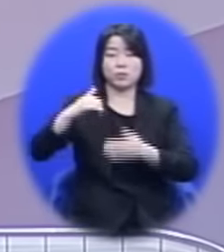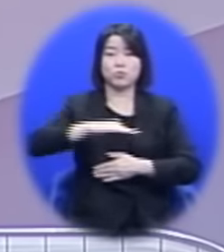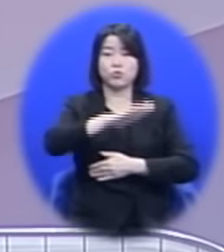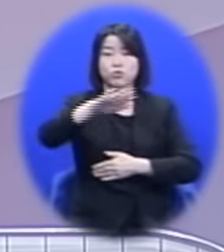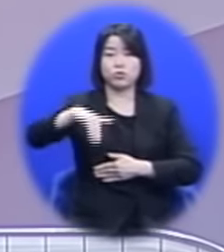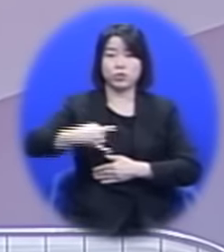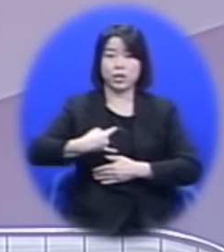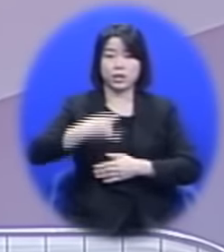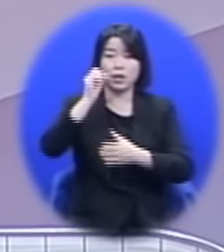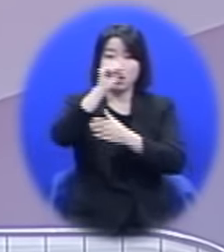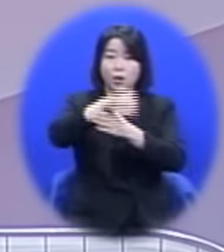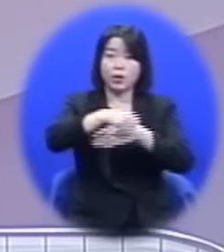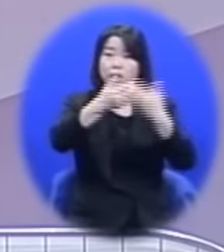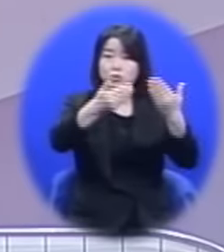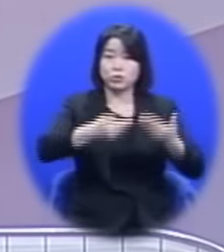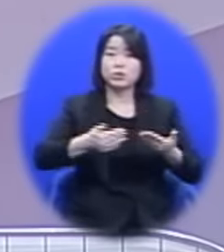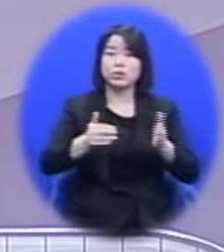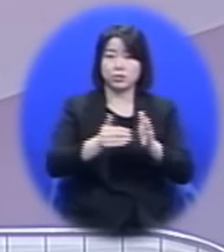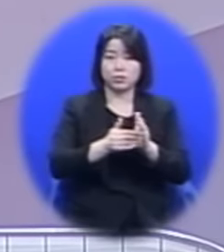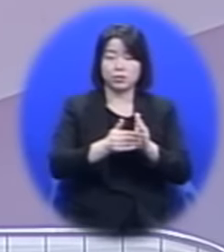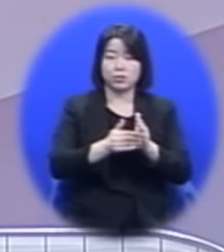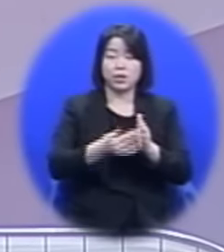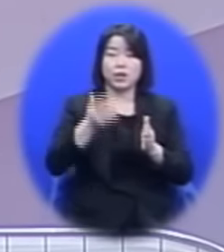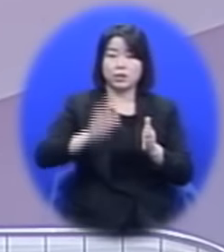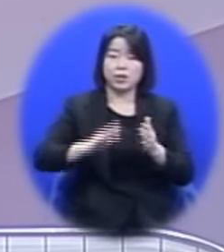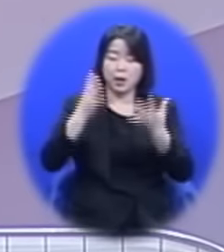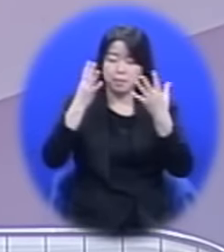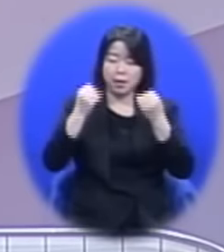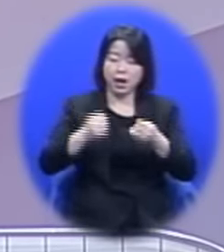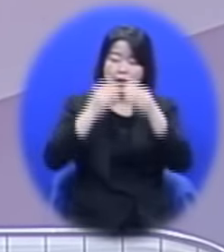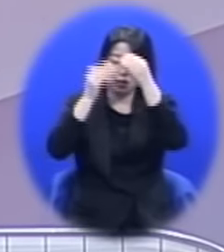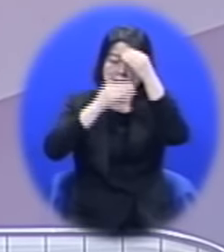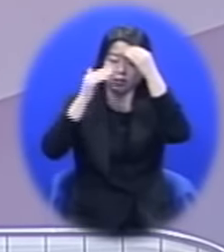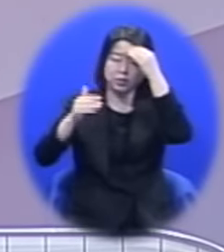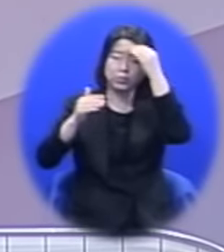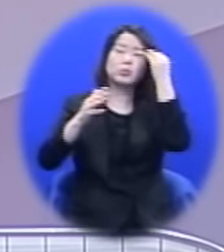허락해 주셨는데, 그런데 많은 성도들이